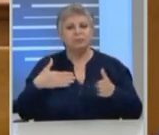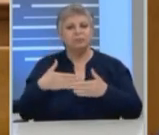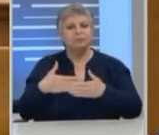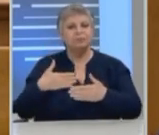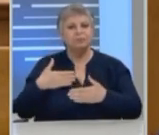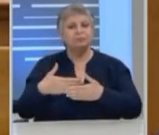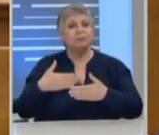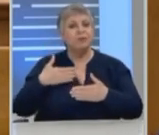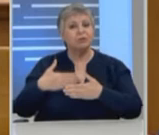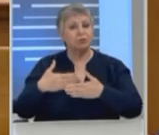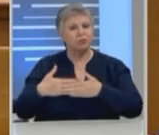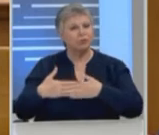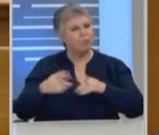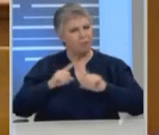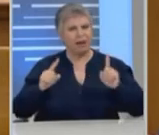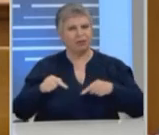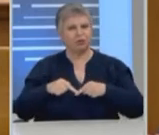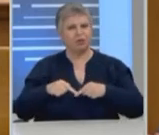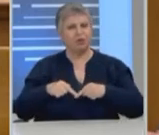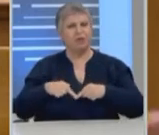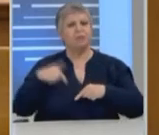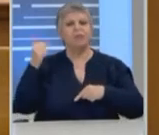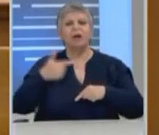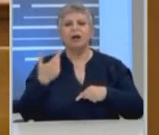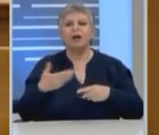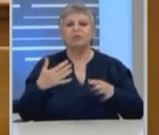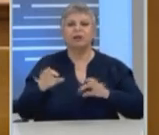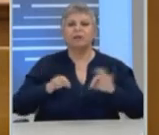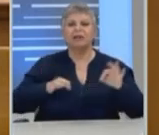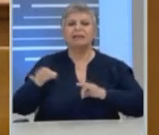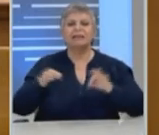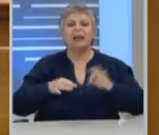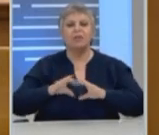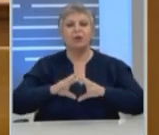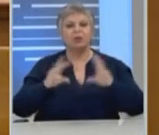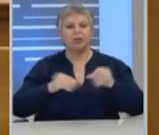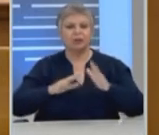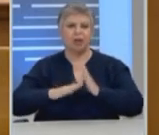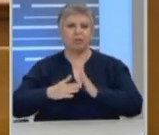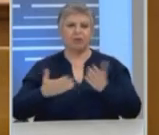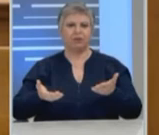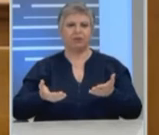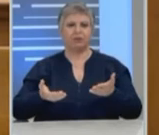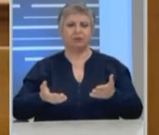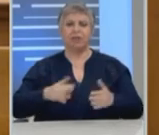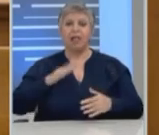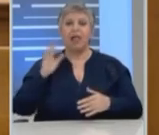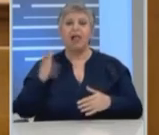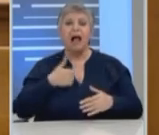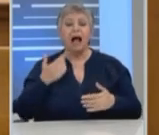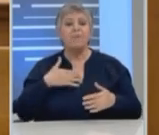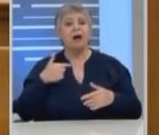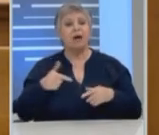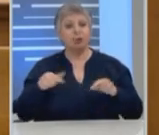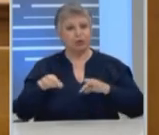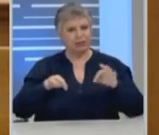Αυτό εννοείτε? Αυτό εννοείτε? Λοιπόν, κύριε Μητσοτάκη, αν μετρούσαμε για μνημόνιο κάθε μεσοπρόθεσμο που